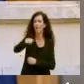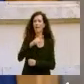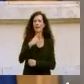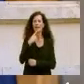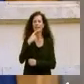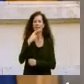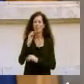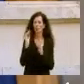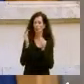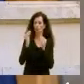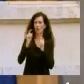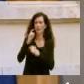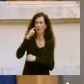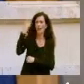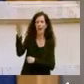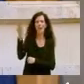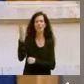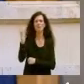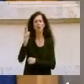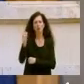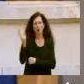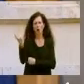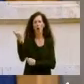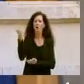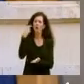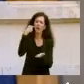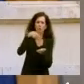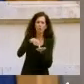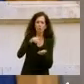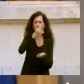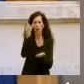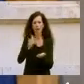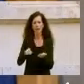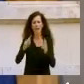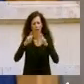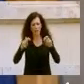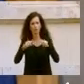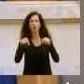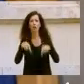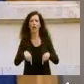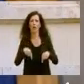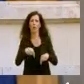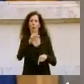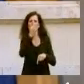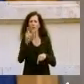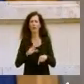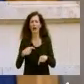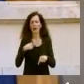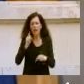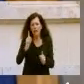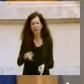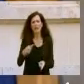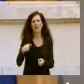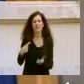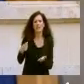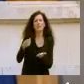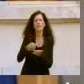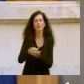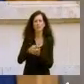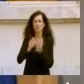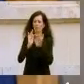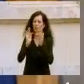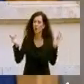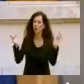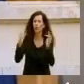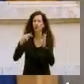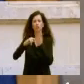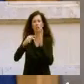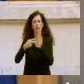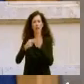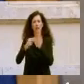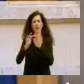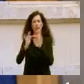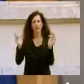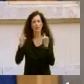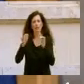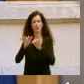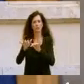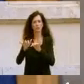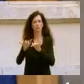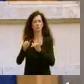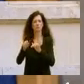all'estero di venire a fare ricerca qui in italia dobbiamo investire ancora di più nelle tecnologie digitali nella scuola